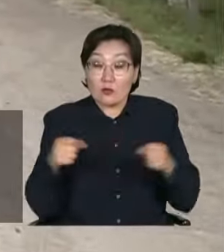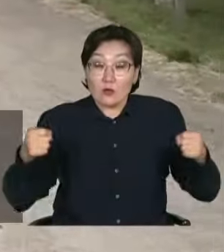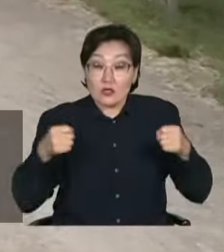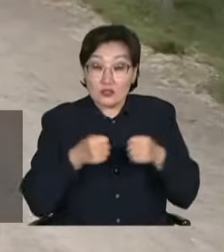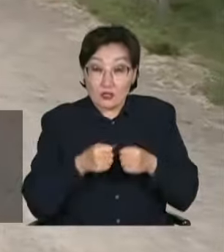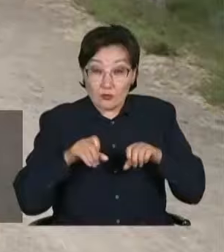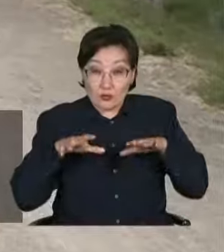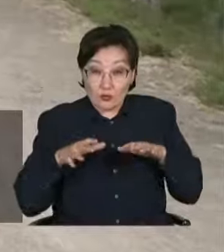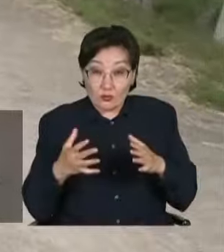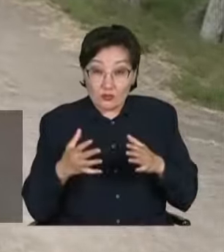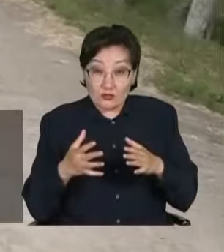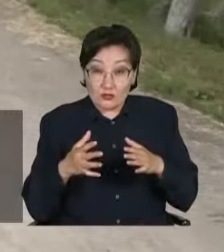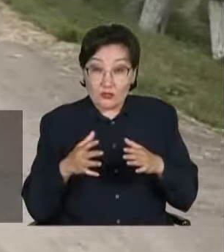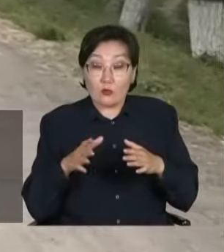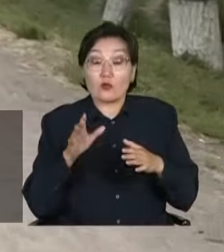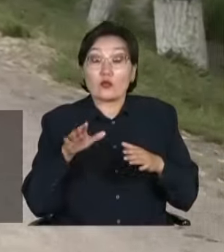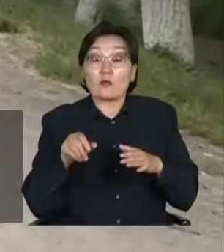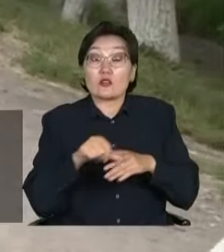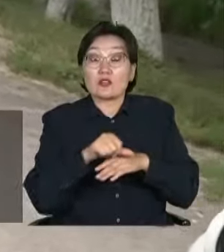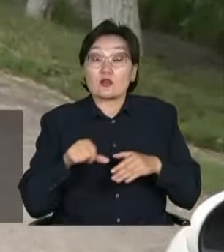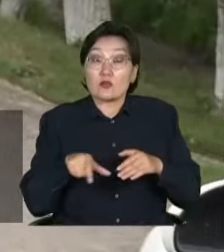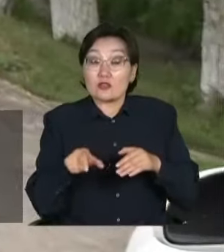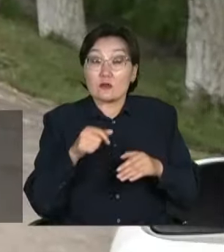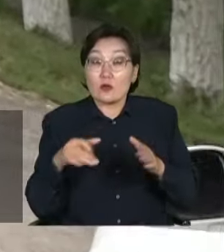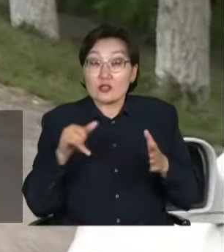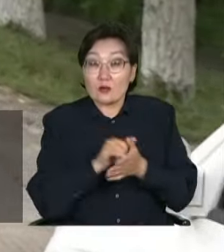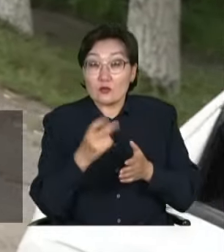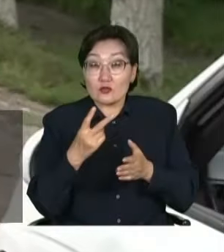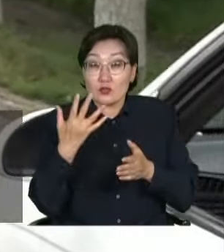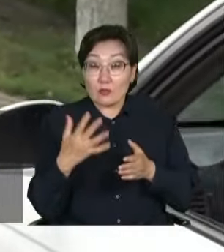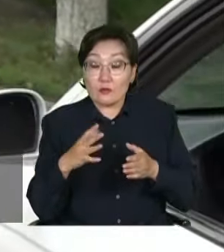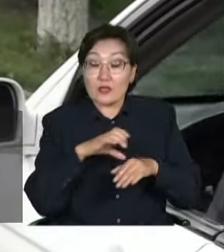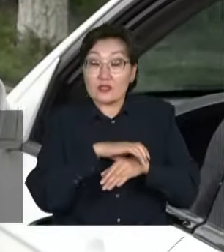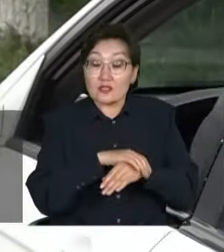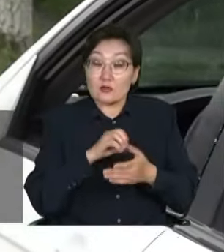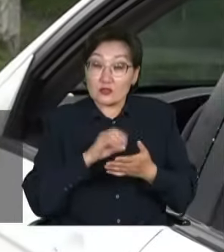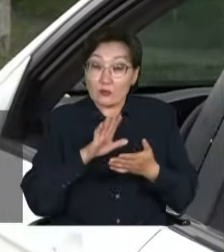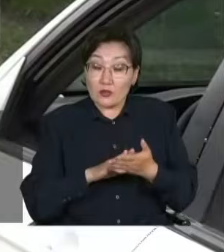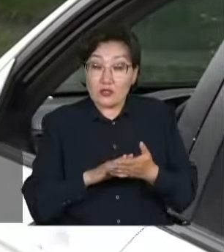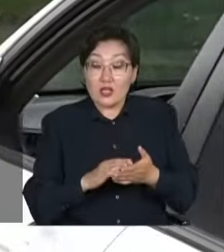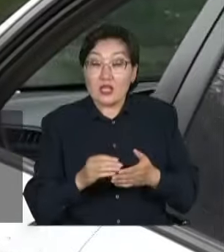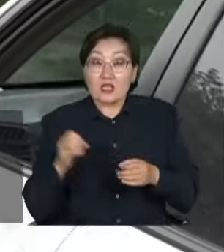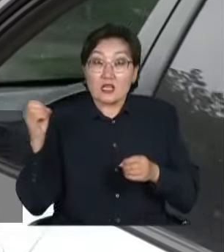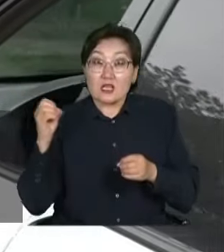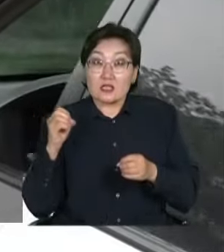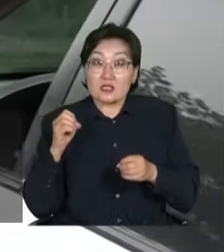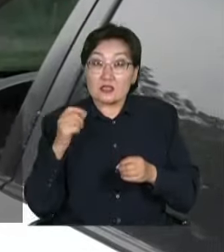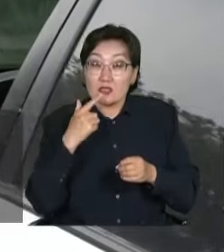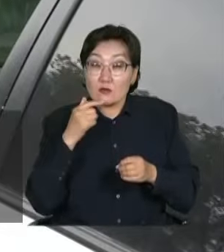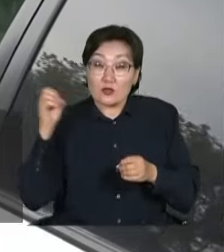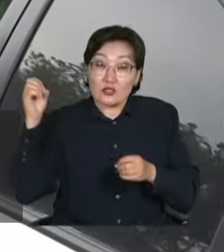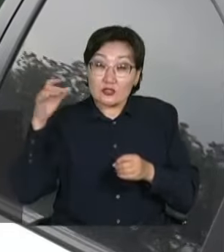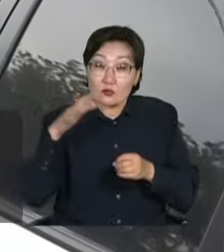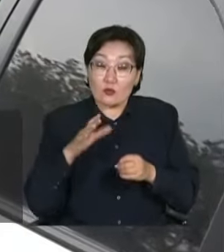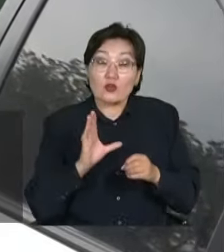орынға қойылды дейді тәртіп сақшылары. Заң бұзушылықтың 25 түрін анықтайтын камера инфрақызыл прожектордың арқасында күндіз де түнде